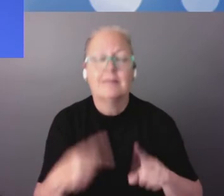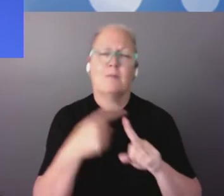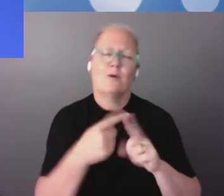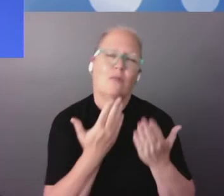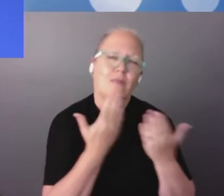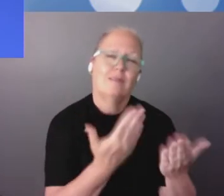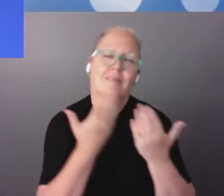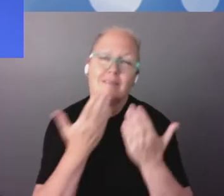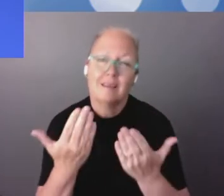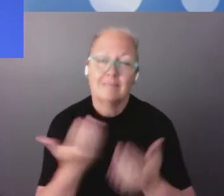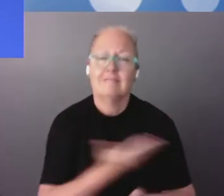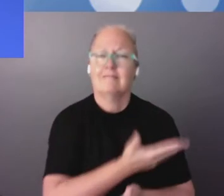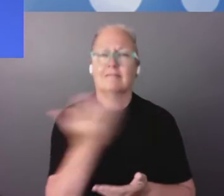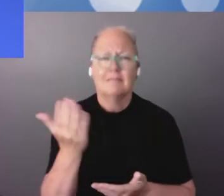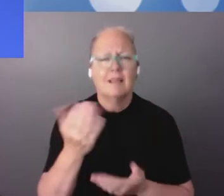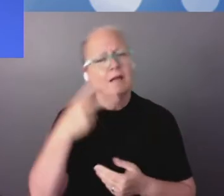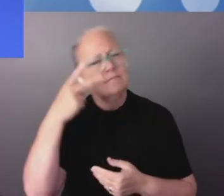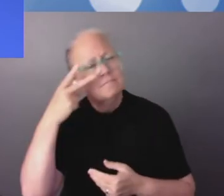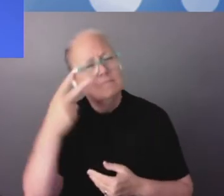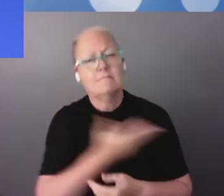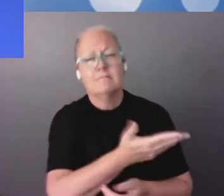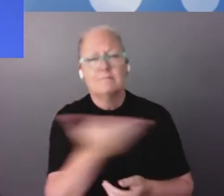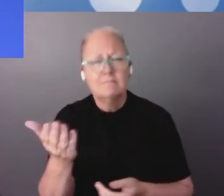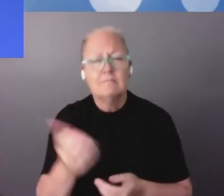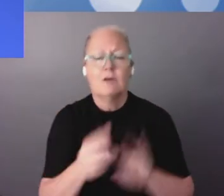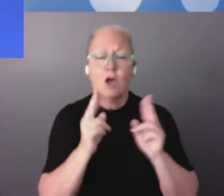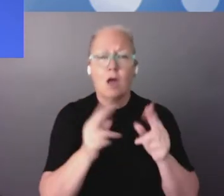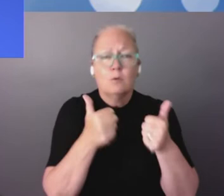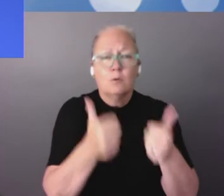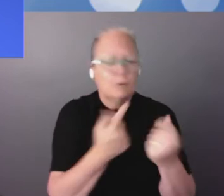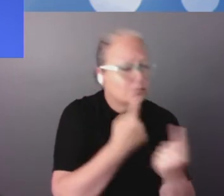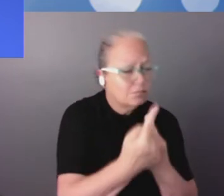je souhaite des débats fructueux et d'élaborer